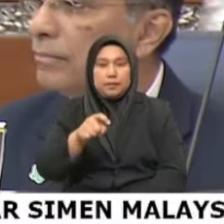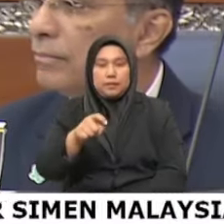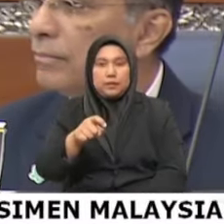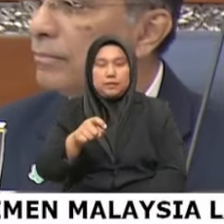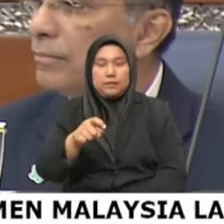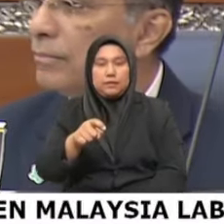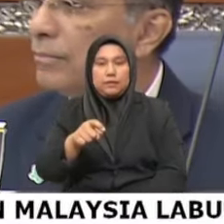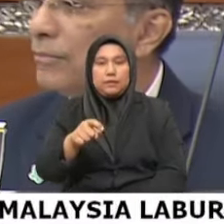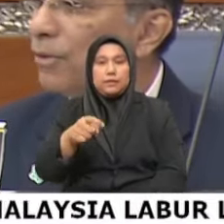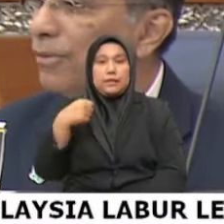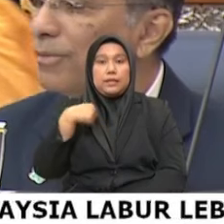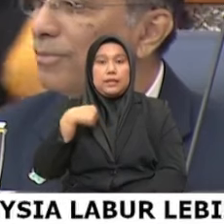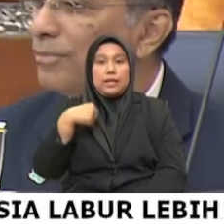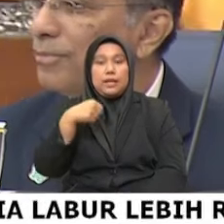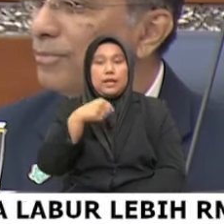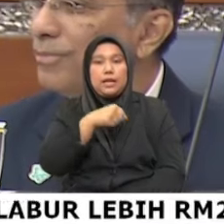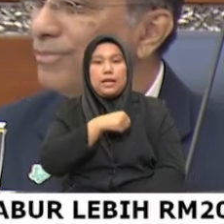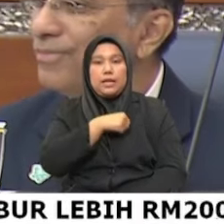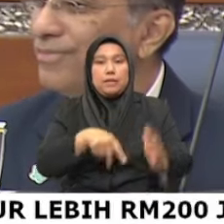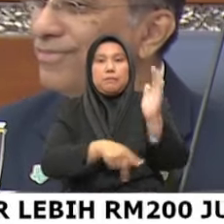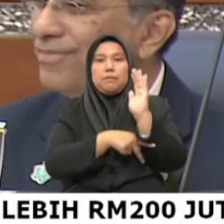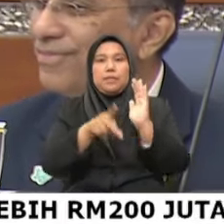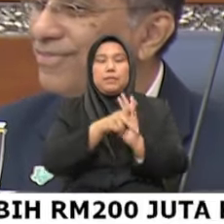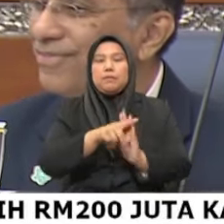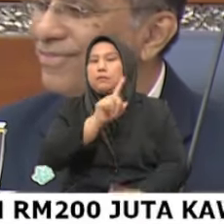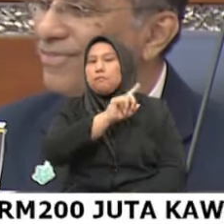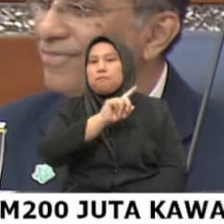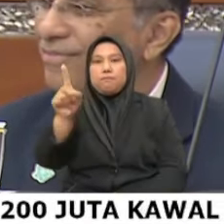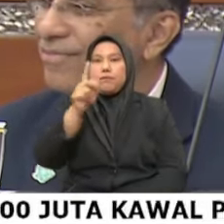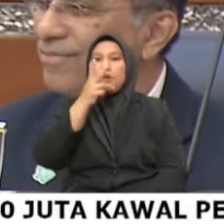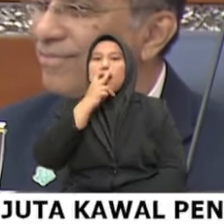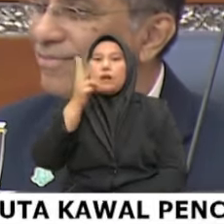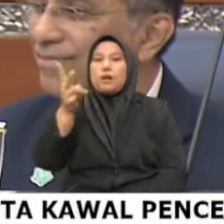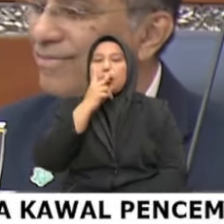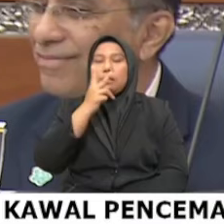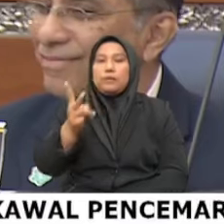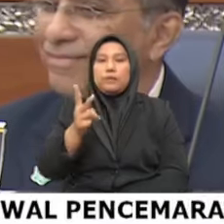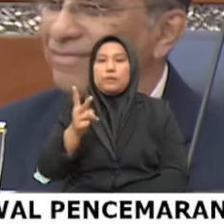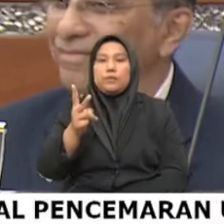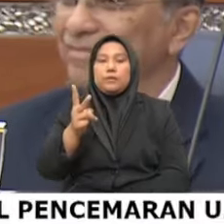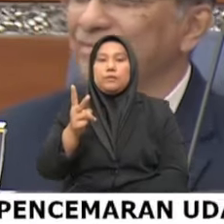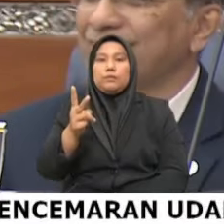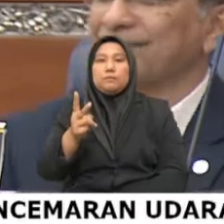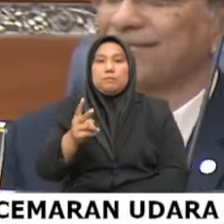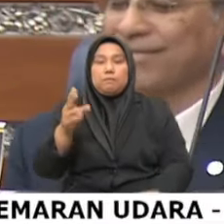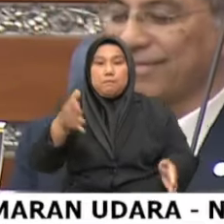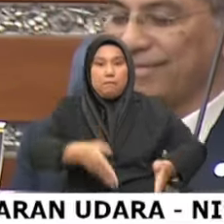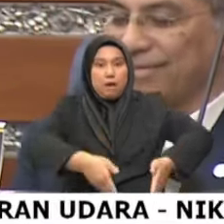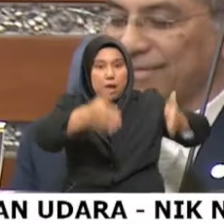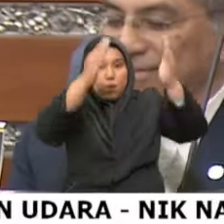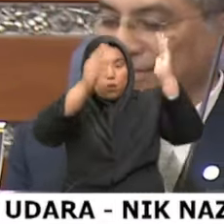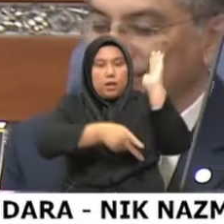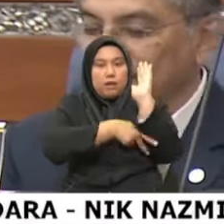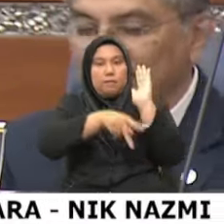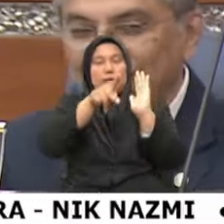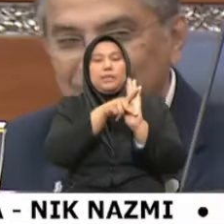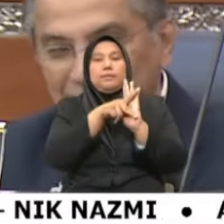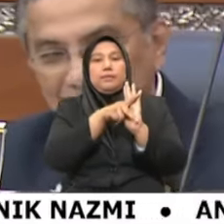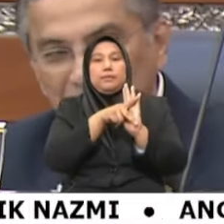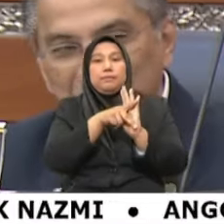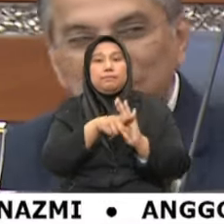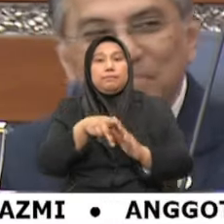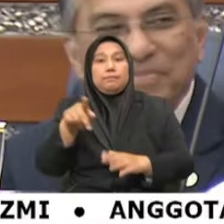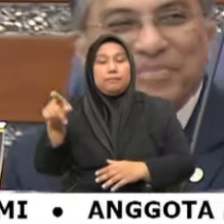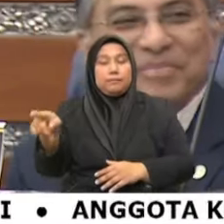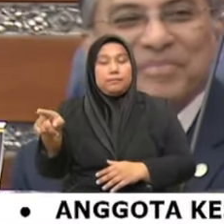ahli parlimen jangan hisap rokok dalam bangunan parlimen. Sebab Tan Sri Speaker begitu baik